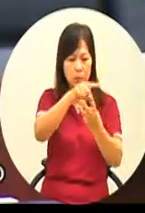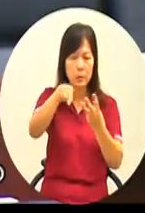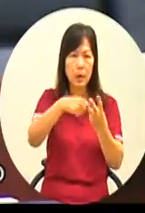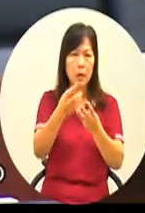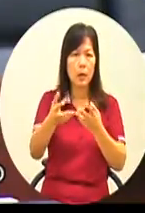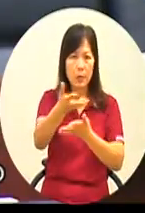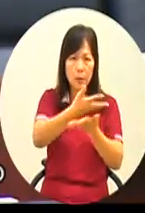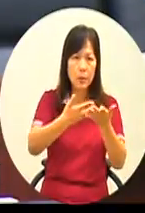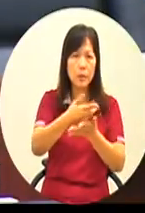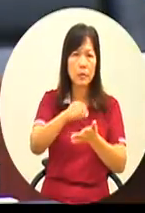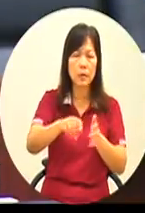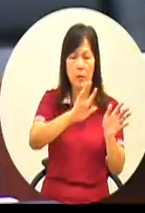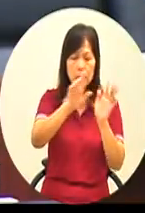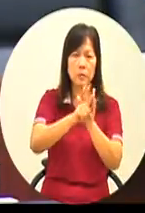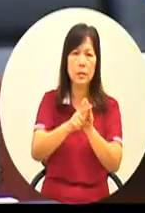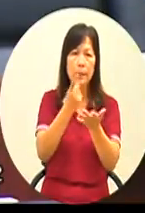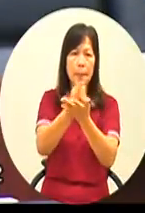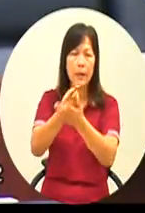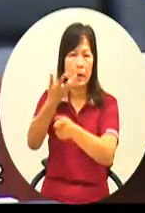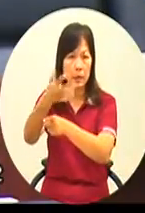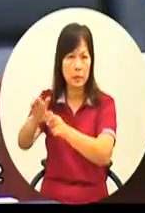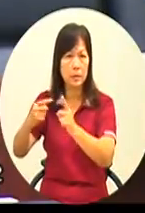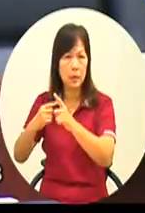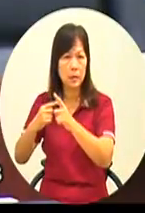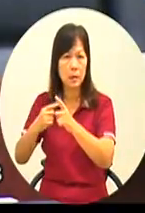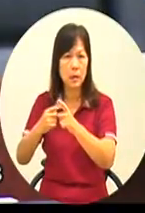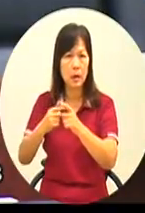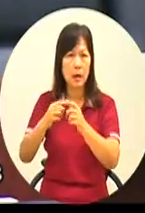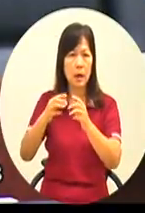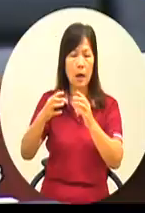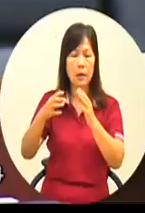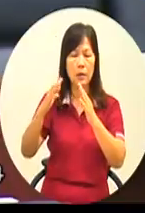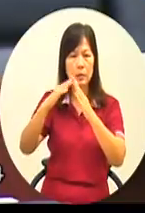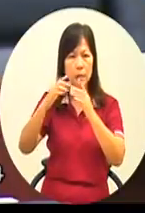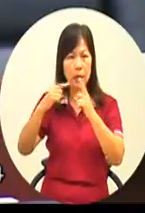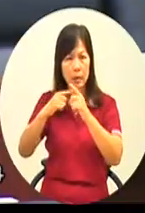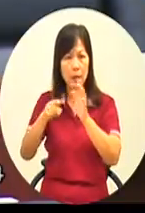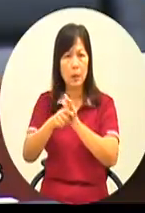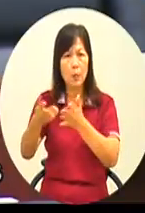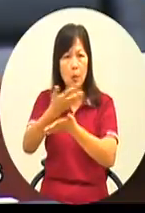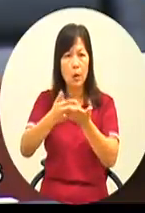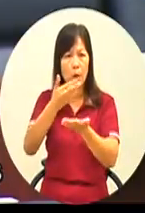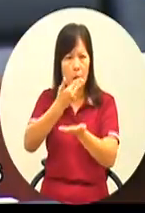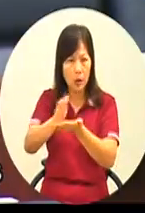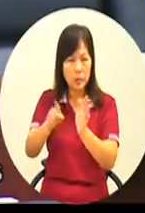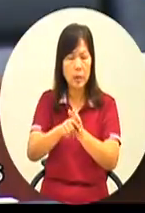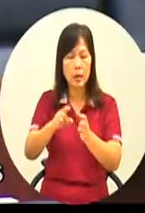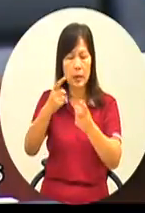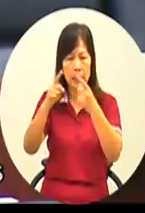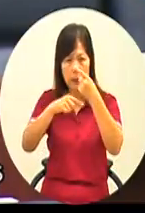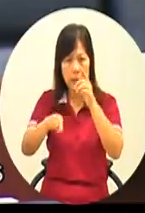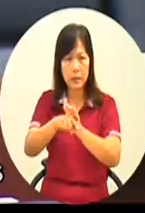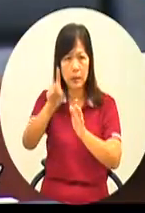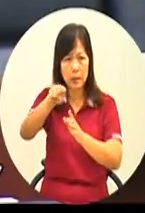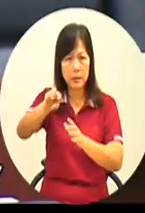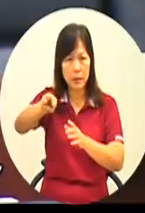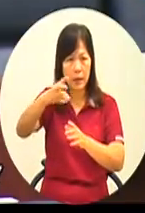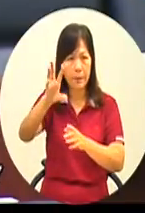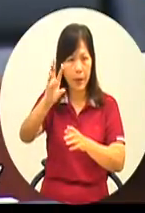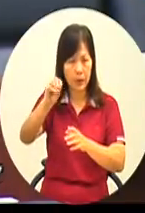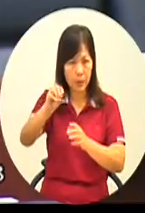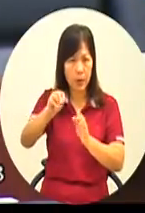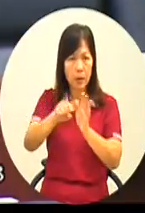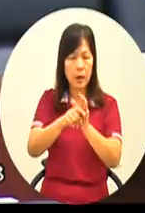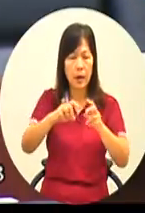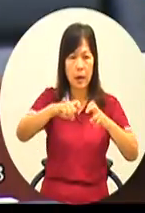式，每一个这个罹难者跟家属和解。一个人是1200万，那先由李长荣来代